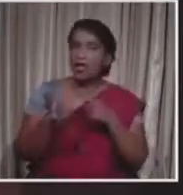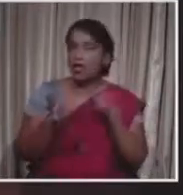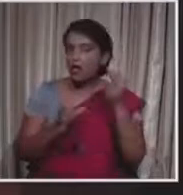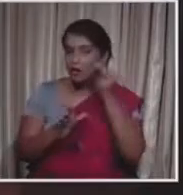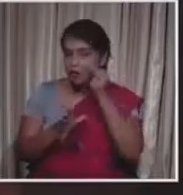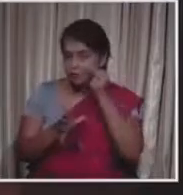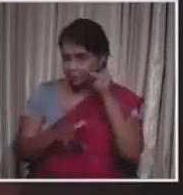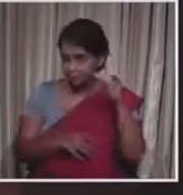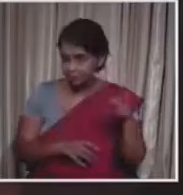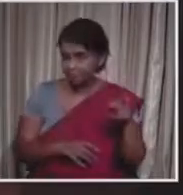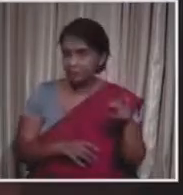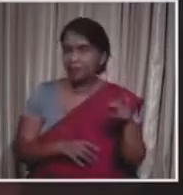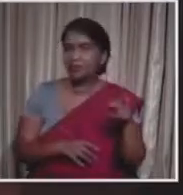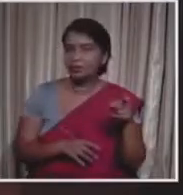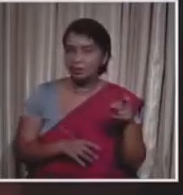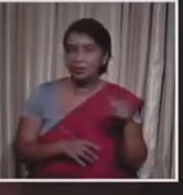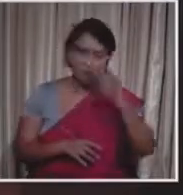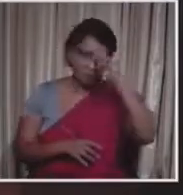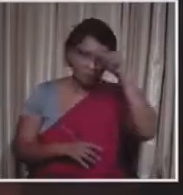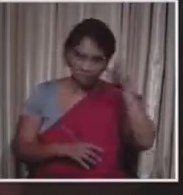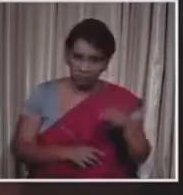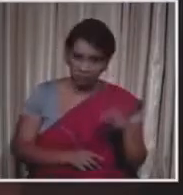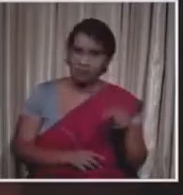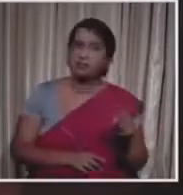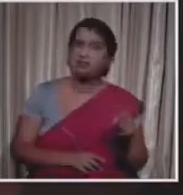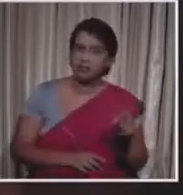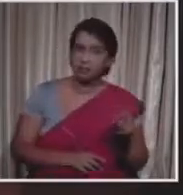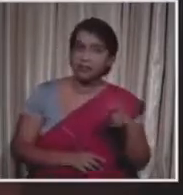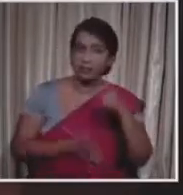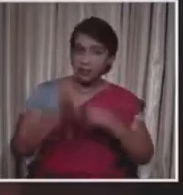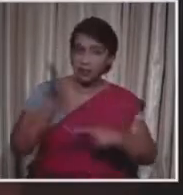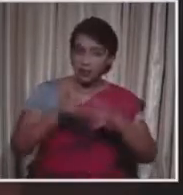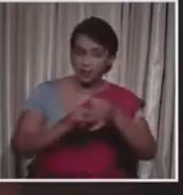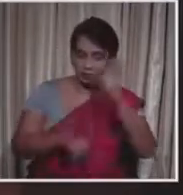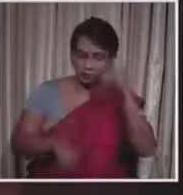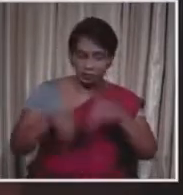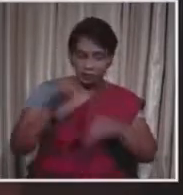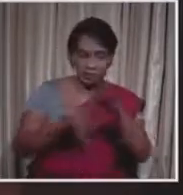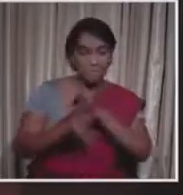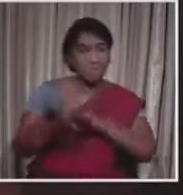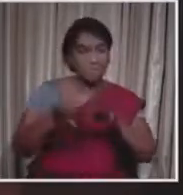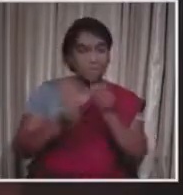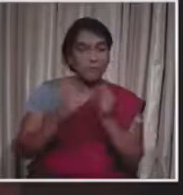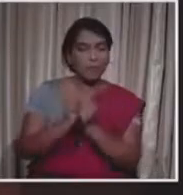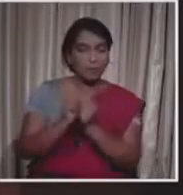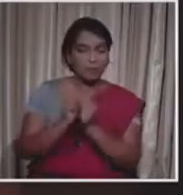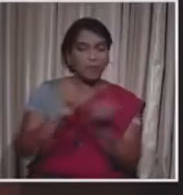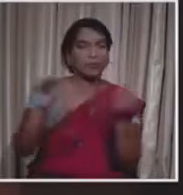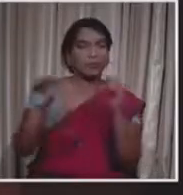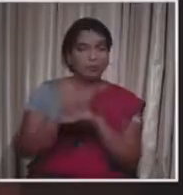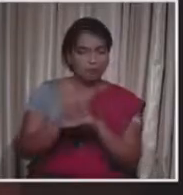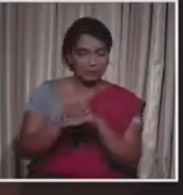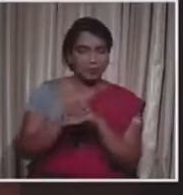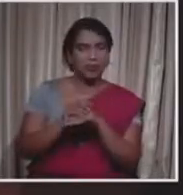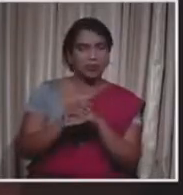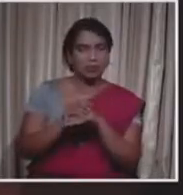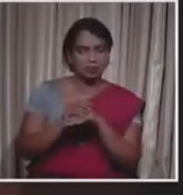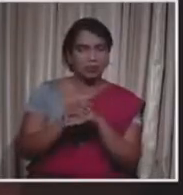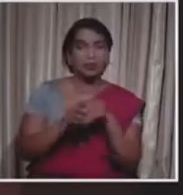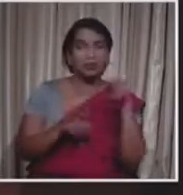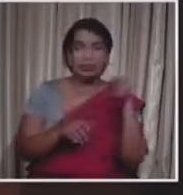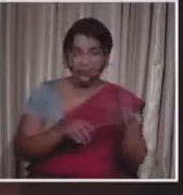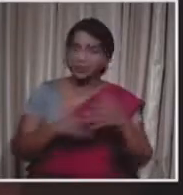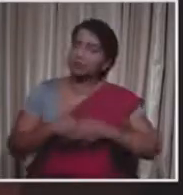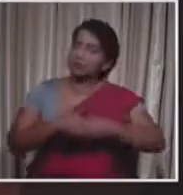දිසානායක මැතිතුමත් අපේක්ෂකවරයෙක් හැටියට මේ ප්‍රජාතන්ත්‍රවාදී ක්‍රියාවලියට සහභාගී වුණා. එතුමාටත්